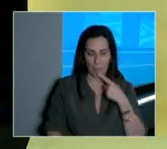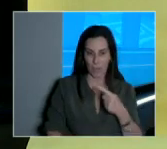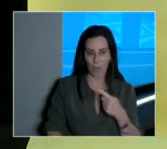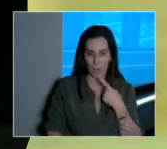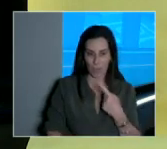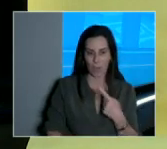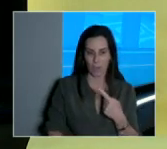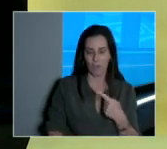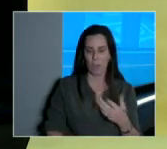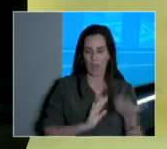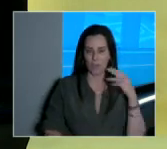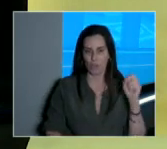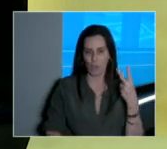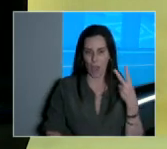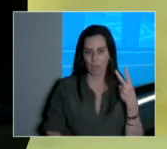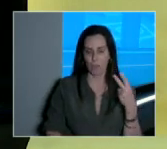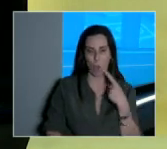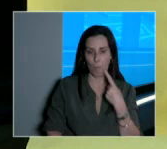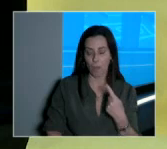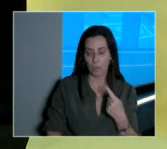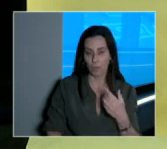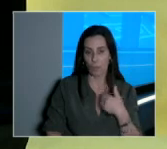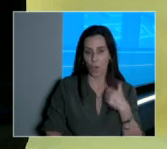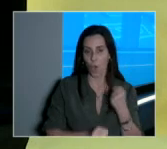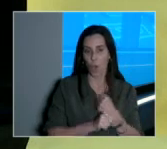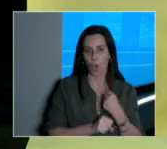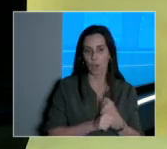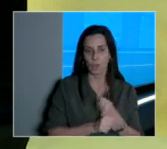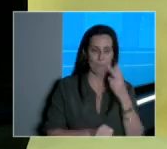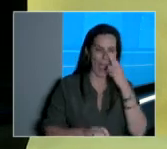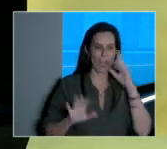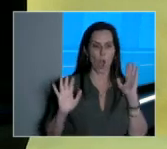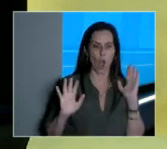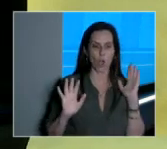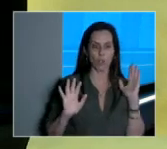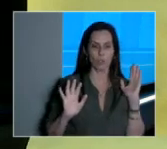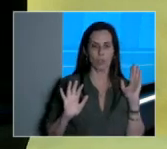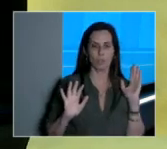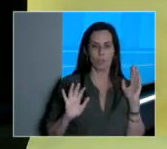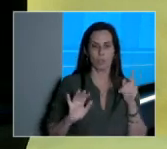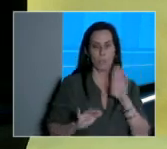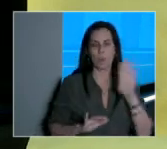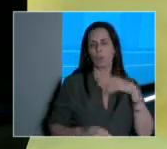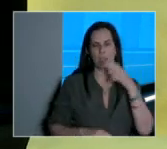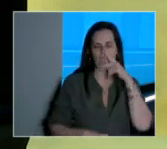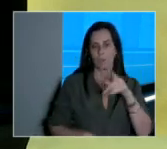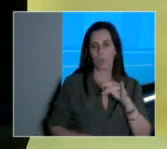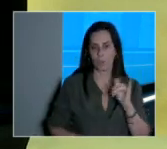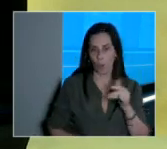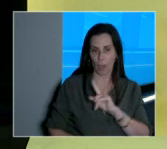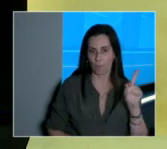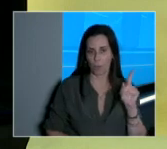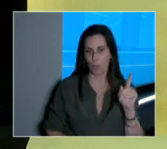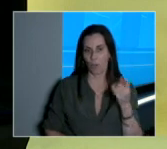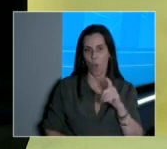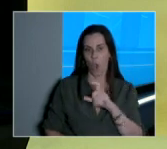אומר בעיתון, לפני שבועיים במקור ראשון, שאנחנו עושים פה פיילוט, שפן הניסיונות שלנו זה נתניהו. נכון שבעולם